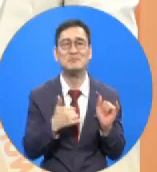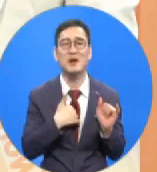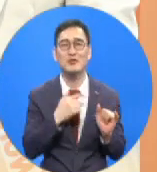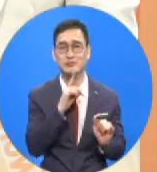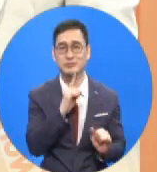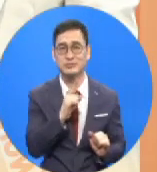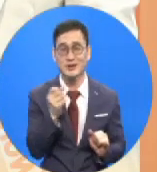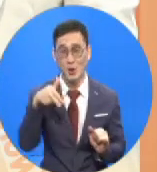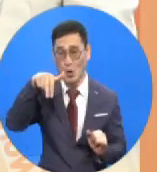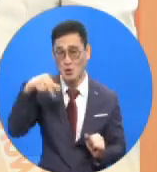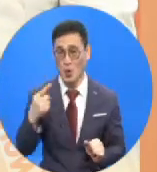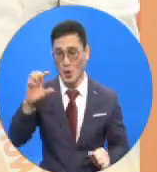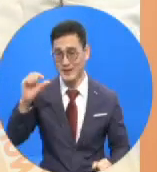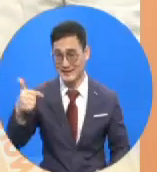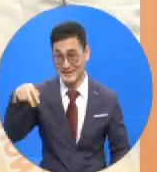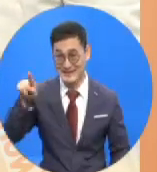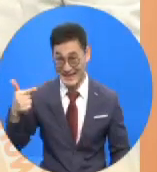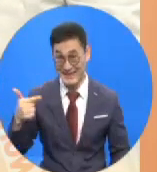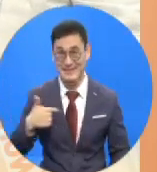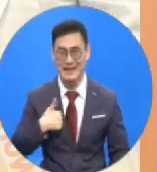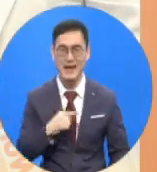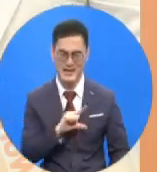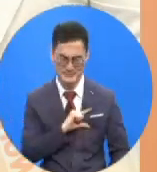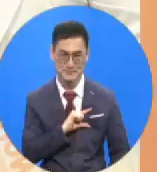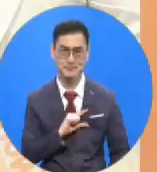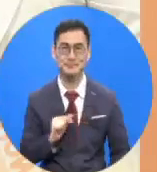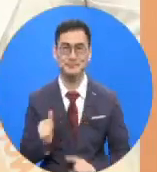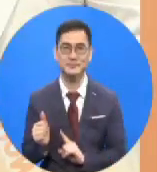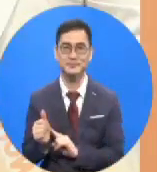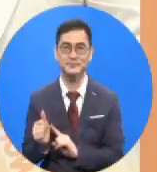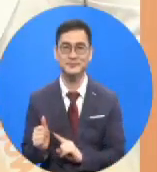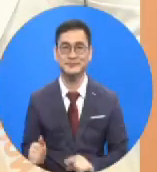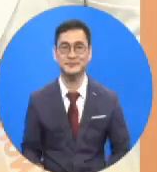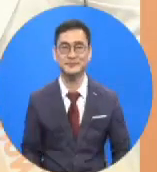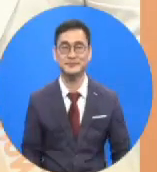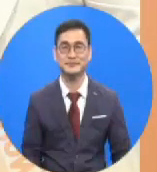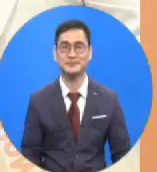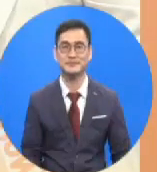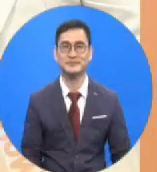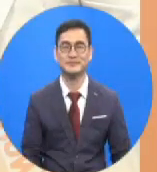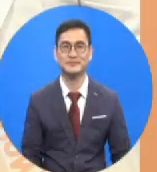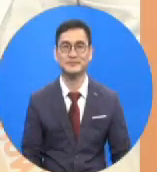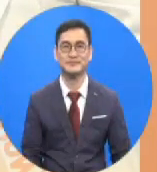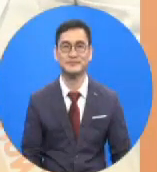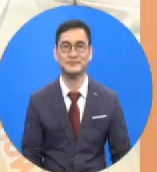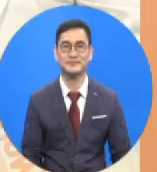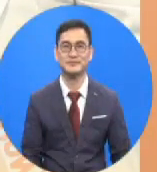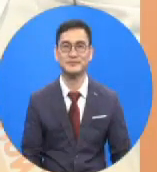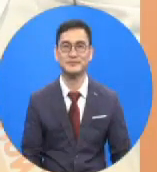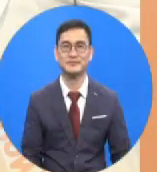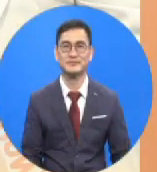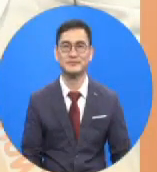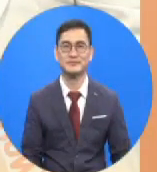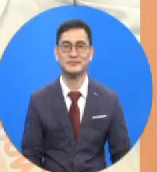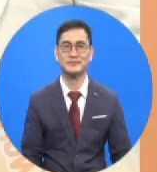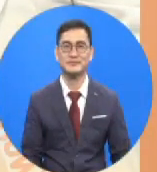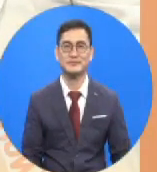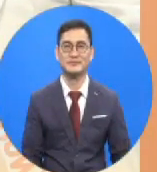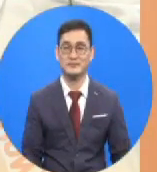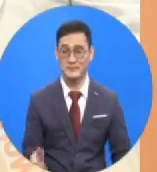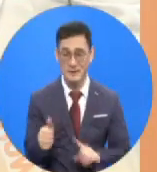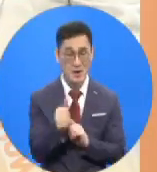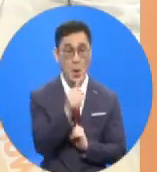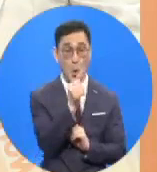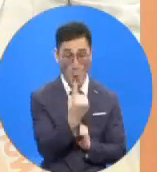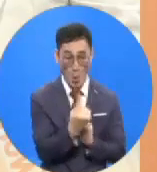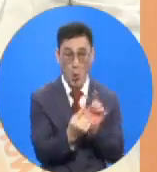좋은 살은 그래서 이제 필레 있다고 그럽니다 그런데 우리가 생각할 때 일반 주의 사람이 어떻게 호나 필명을 가질 수 없잖아요